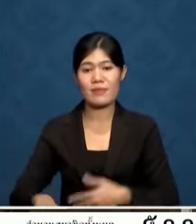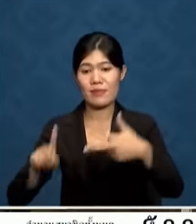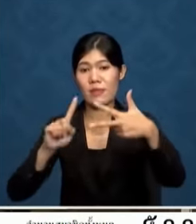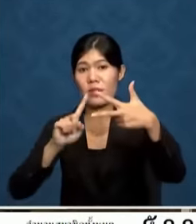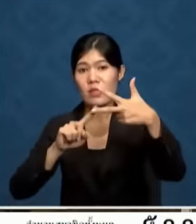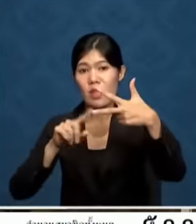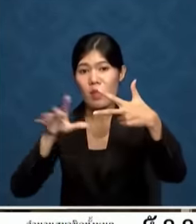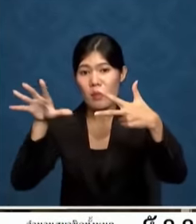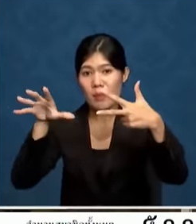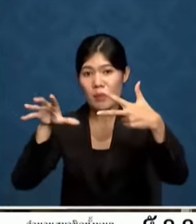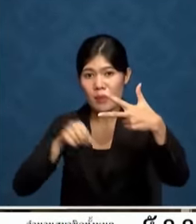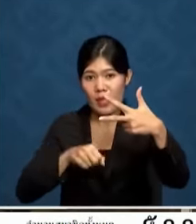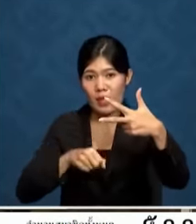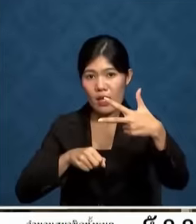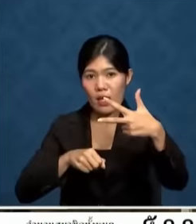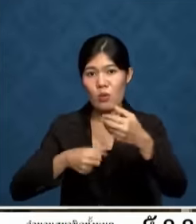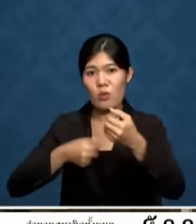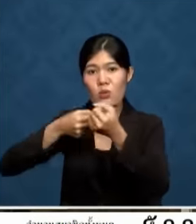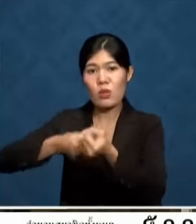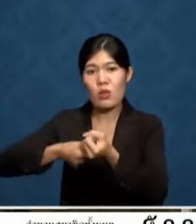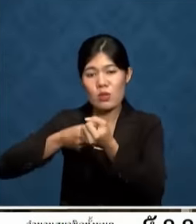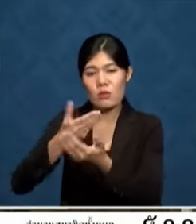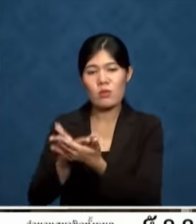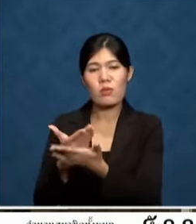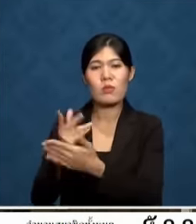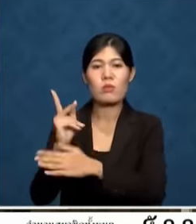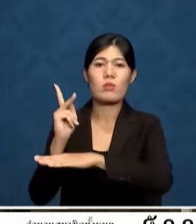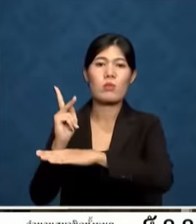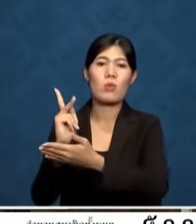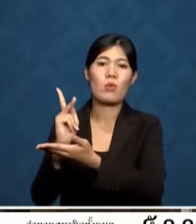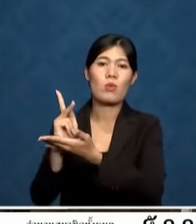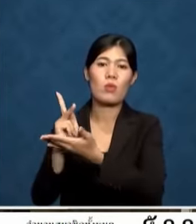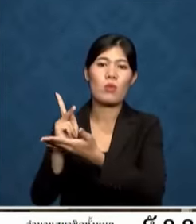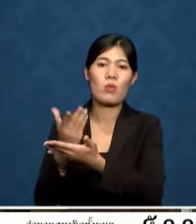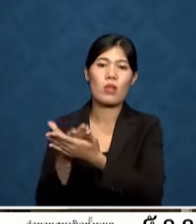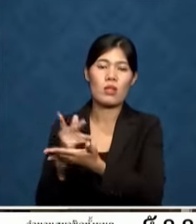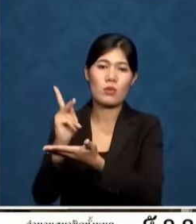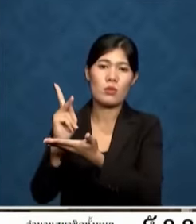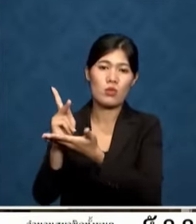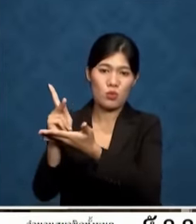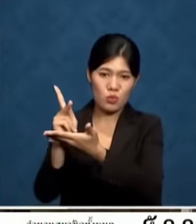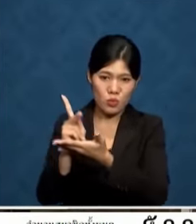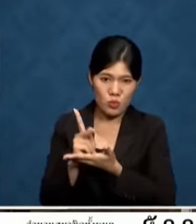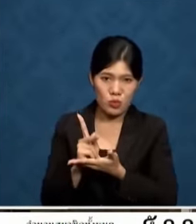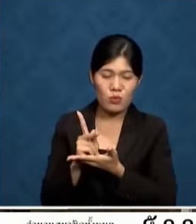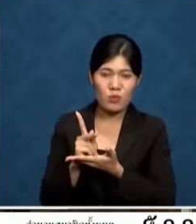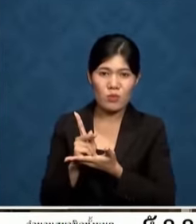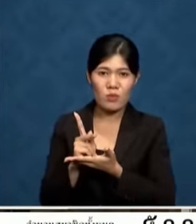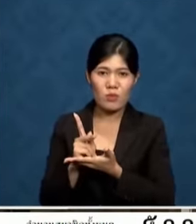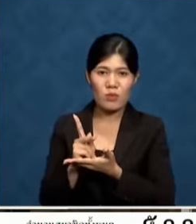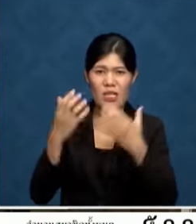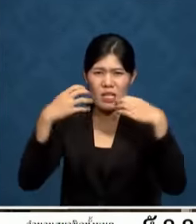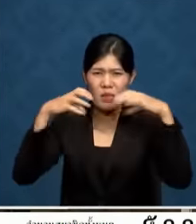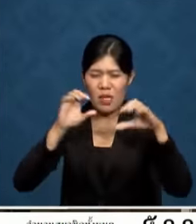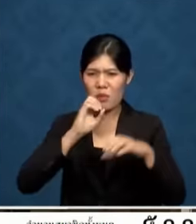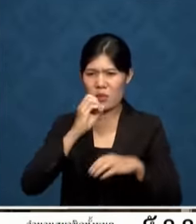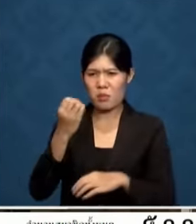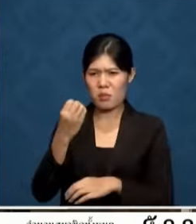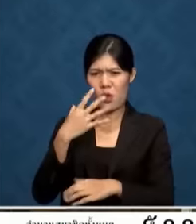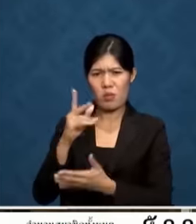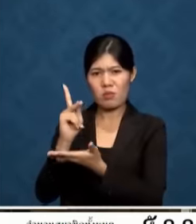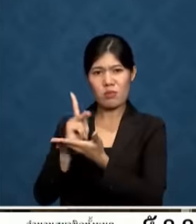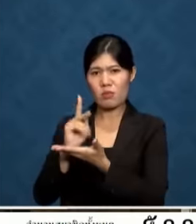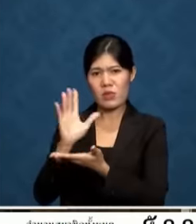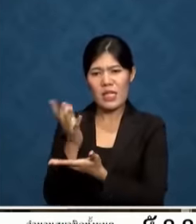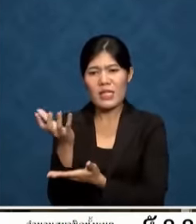จากธกสหรือไปกู้ธกสพูดง่ายๆรัฐบาลพยายามบอกไม่กู้แค่ยืมมันกู้ก